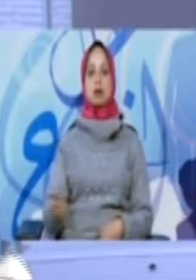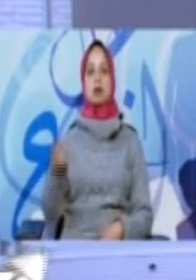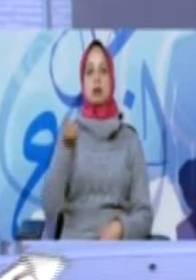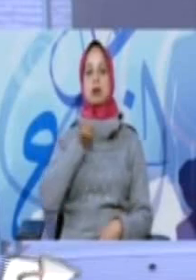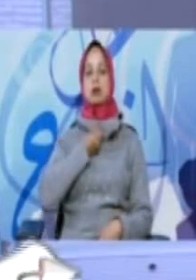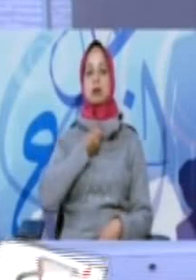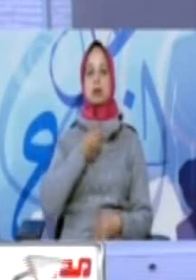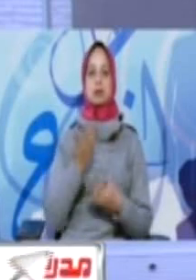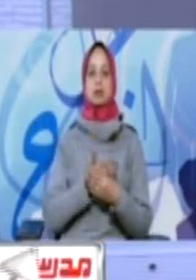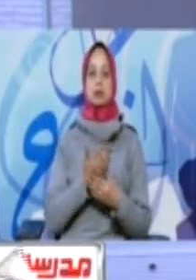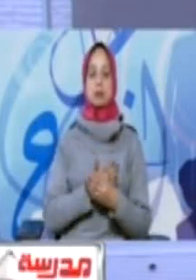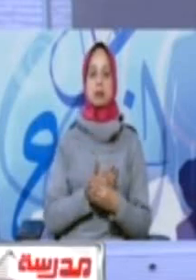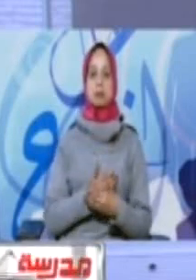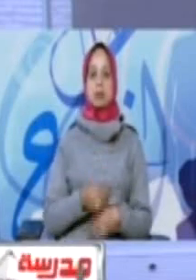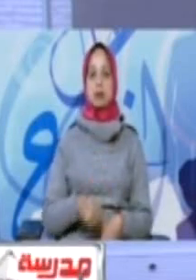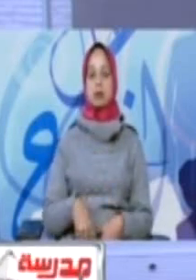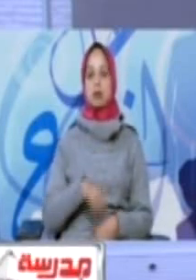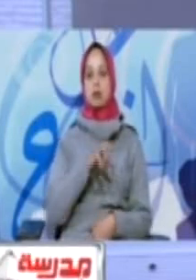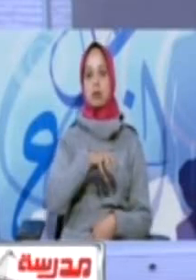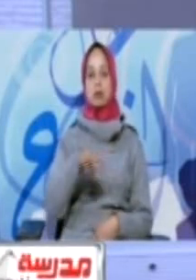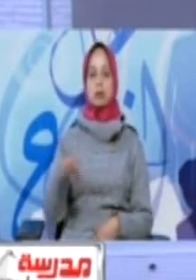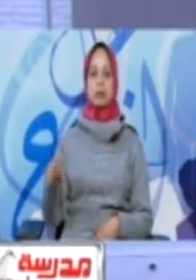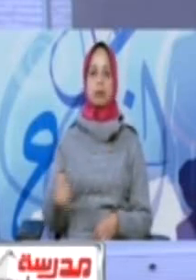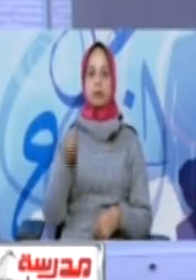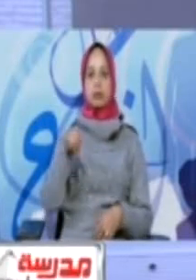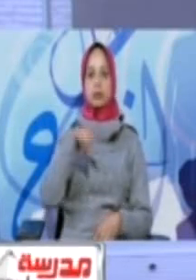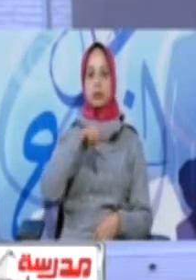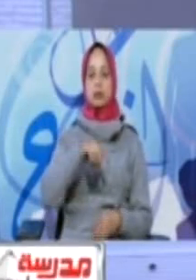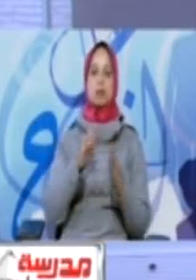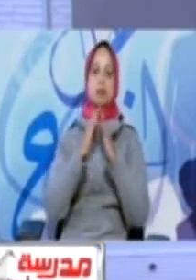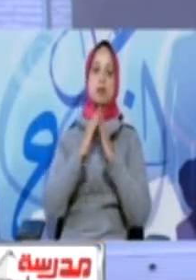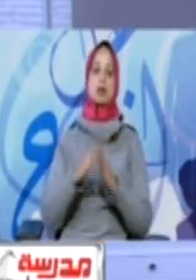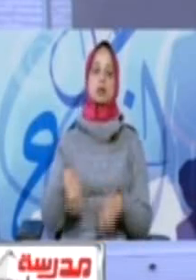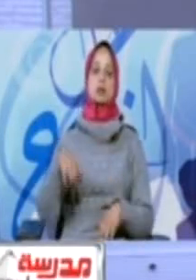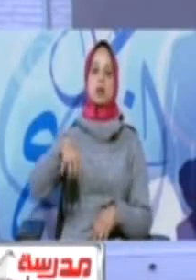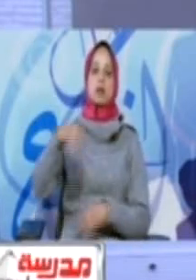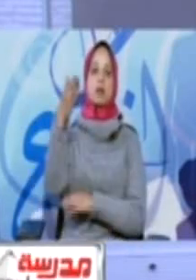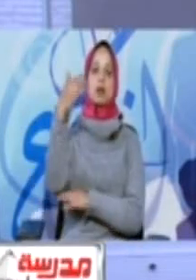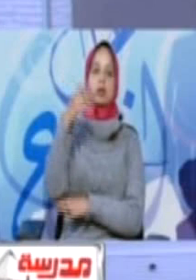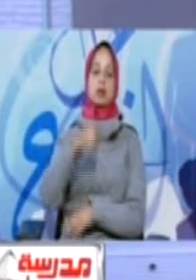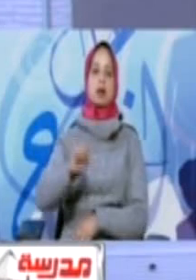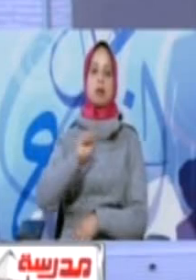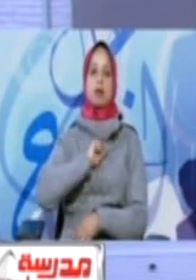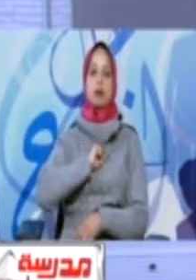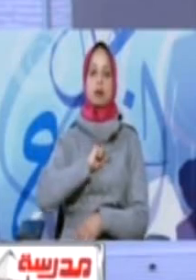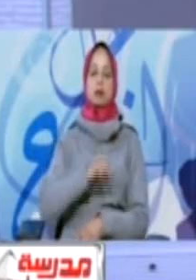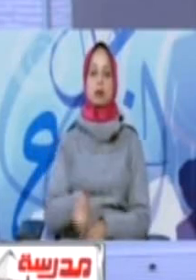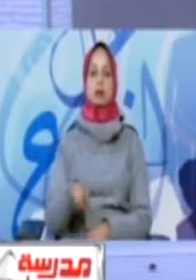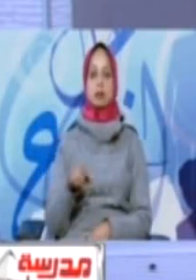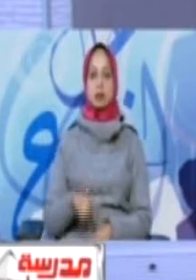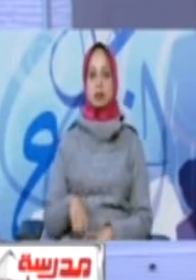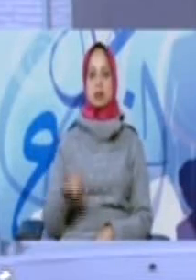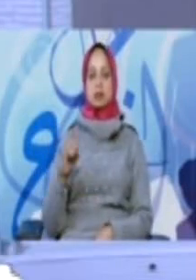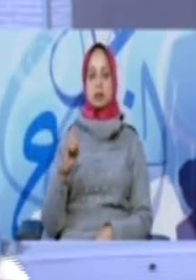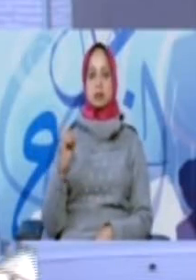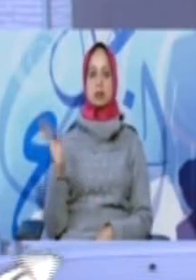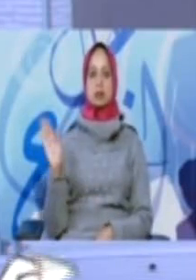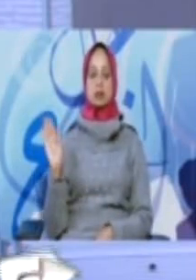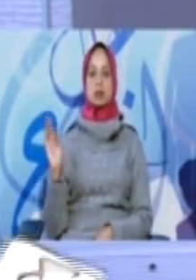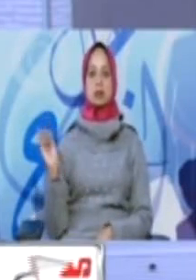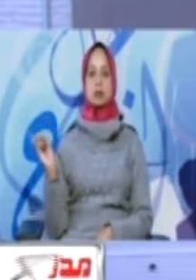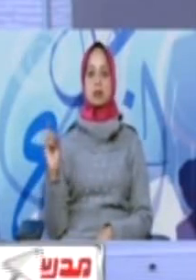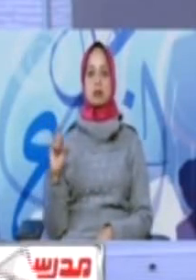باغتيال السيرلي استاك طبعا ظنا ان ذلك سوف يضغط على ماكدونالد لاعطاء مصر